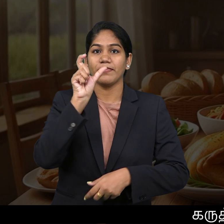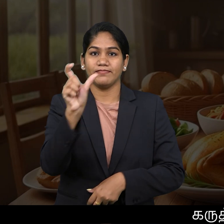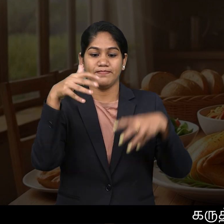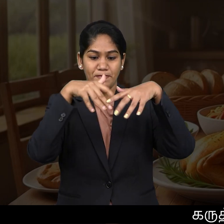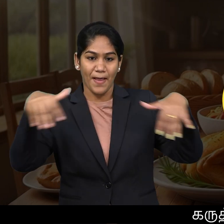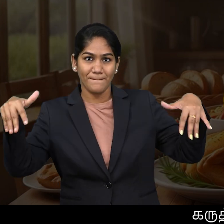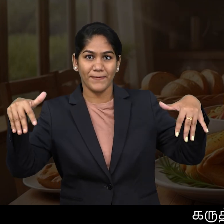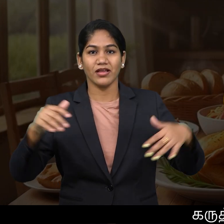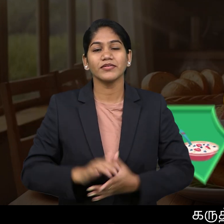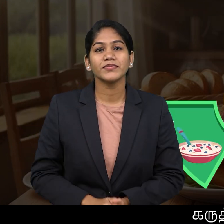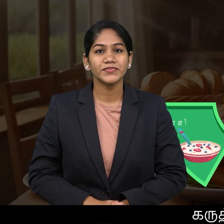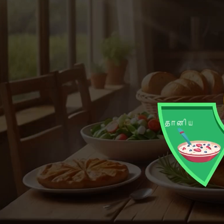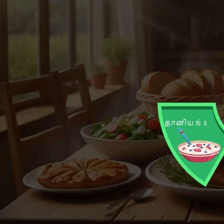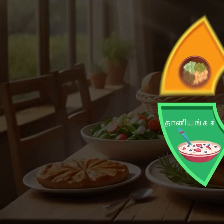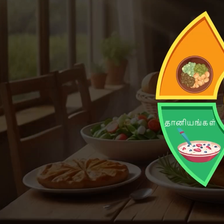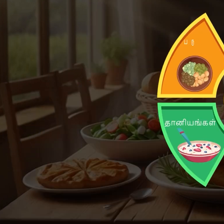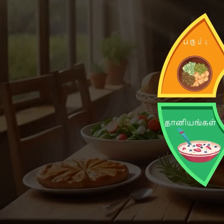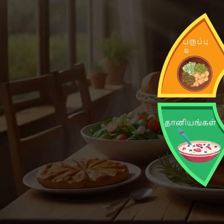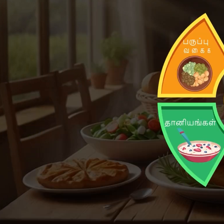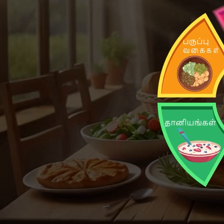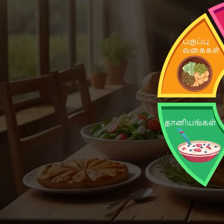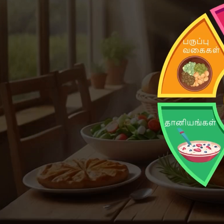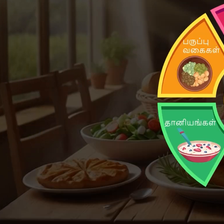கருத்து வரைபடம்.